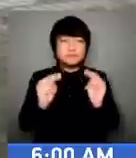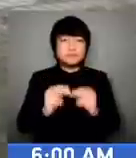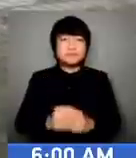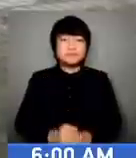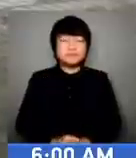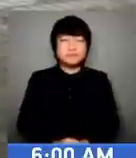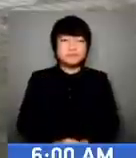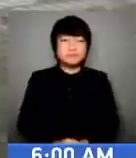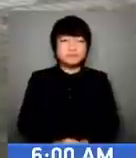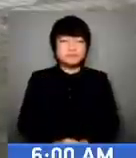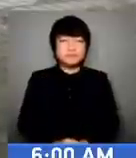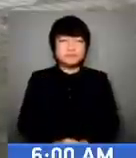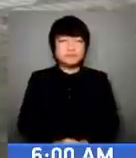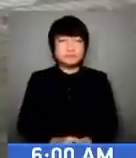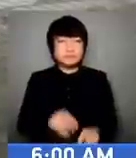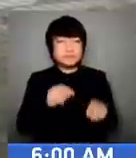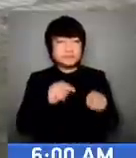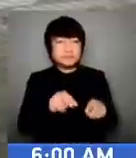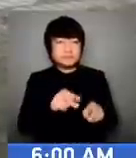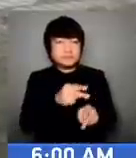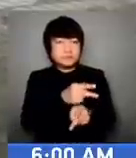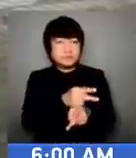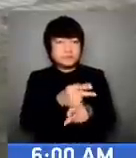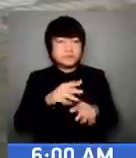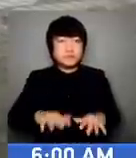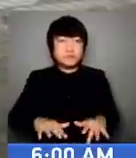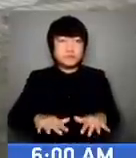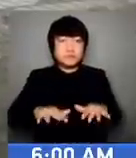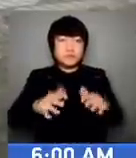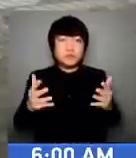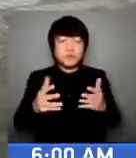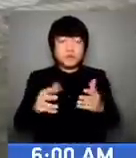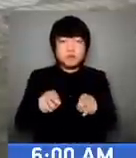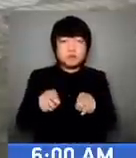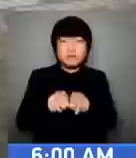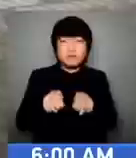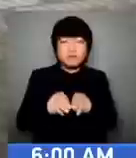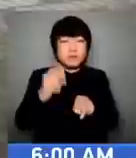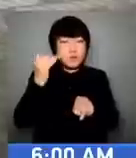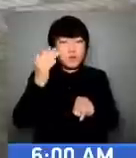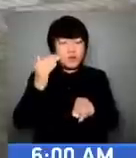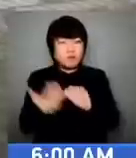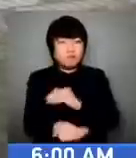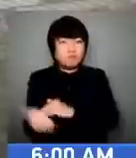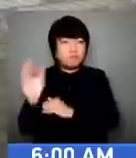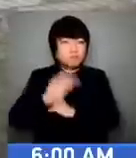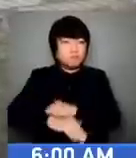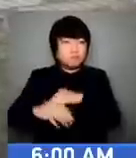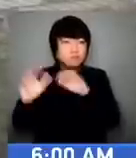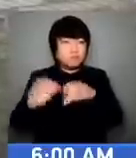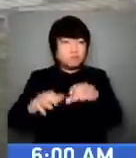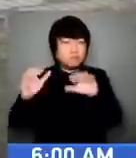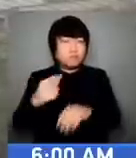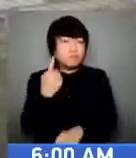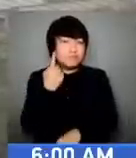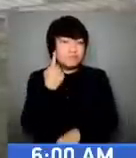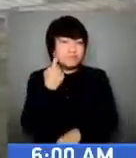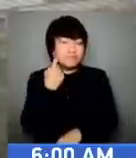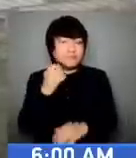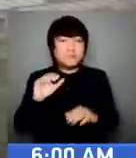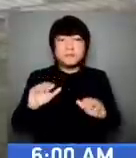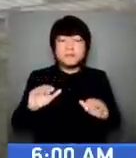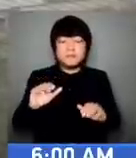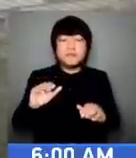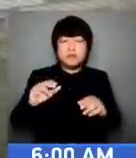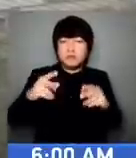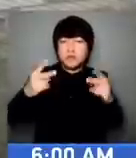Binabantayan po pagtaas ng tubig sa Marikina River dahil sa magdamag na pag-ulan. Kanina, inakyat na sa ikalawang alarma ang ilog. Ibig sabihin, umabot